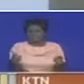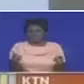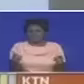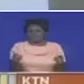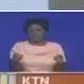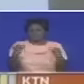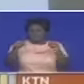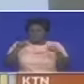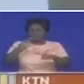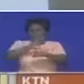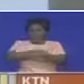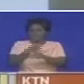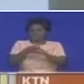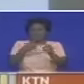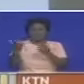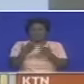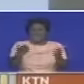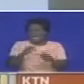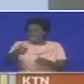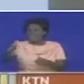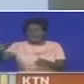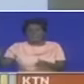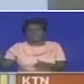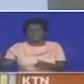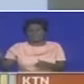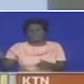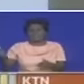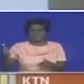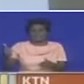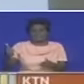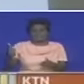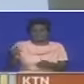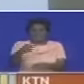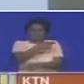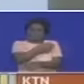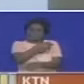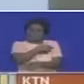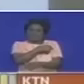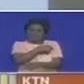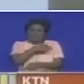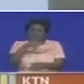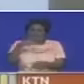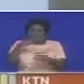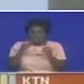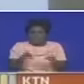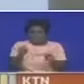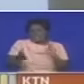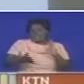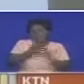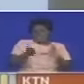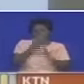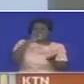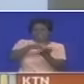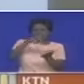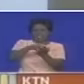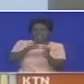they cannot get blood from any other satellite or RBTC. If it's an emergency situation,